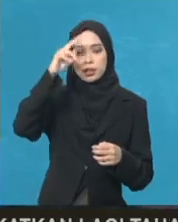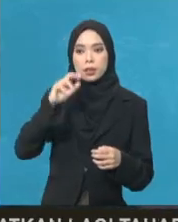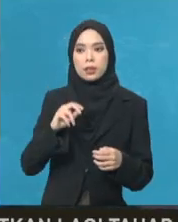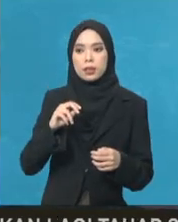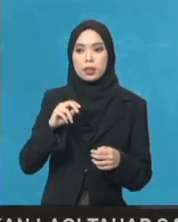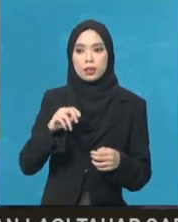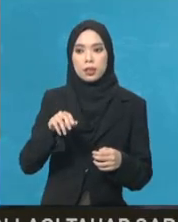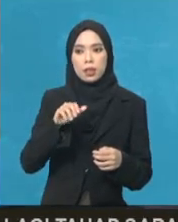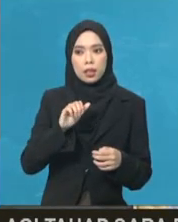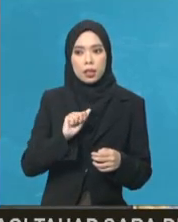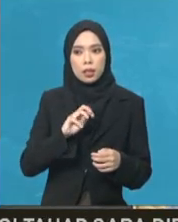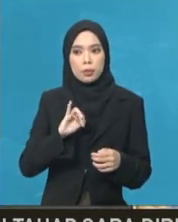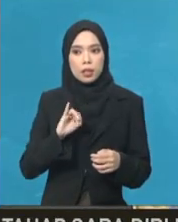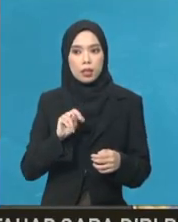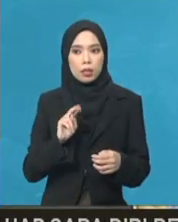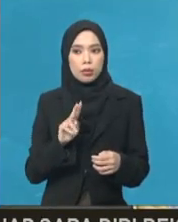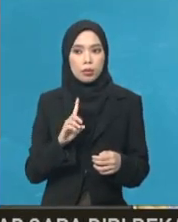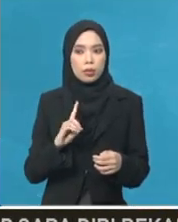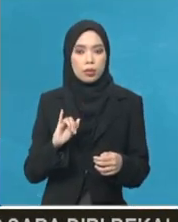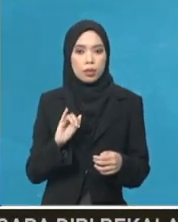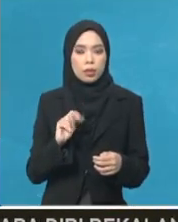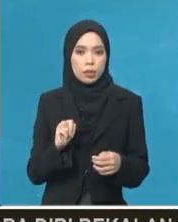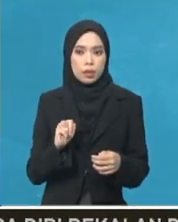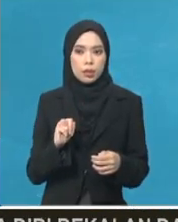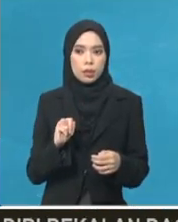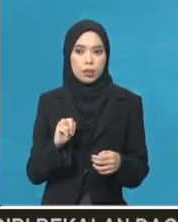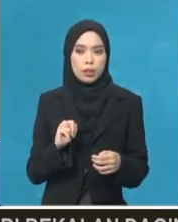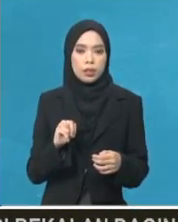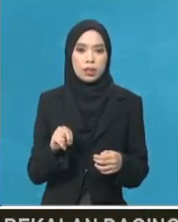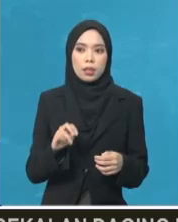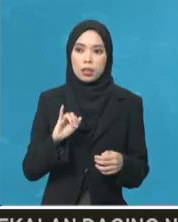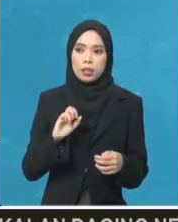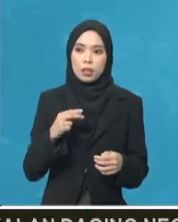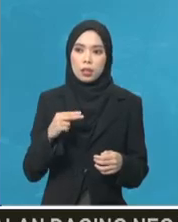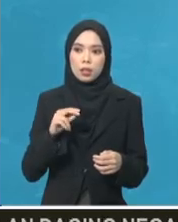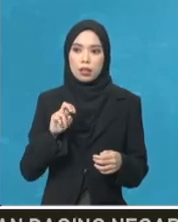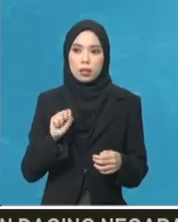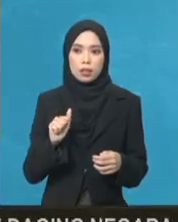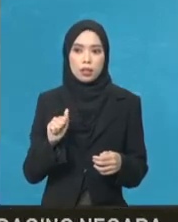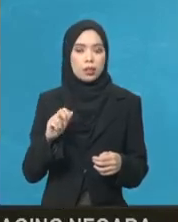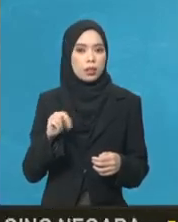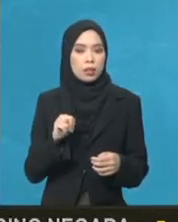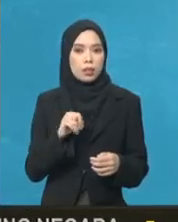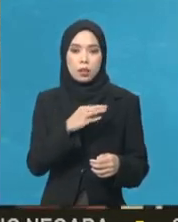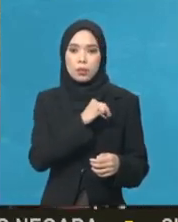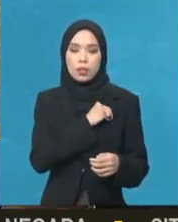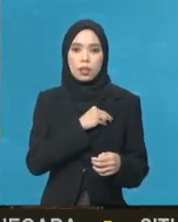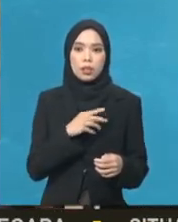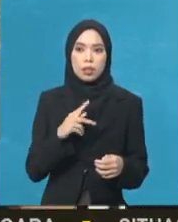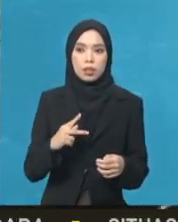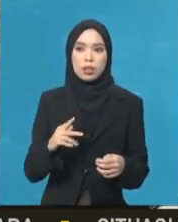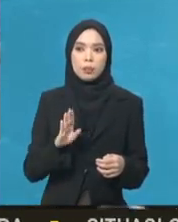Dato Paduka Sri Haji Amin S sound BN orang kaya Syaifulloh dato' Sri Paduka Hj ABD menteri kebudayaan